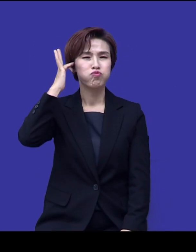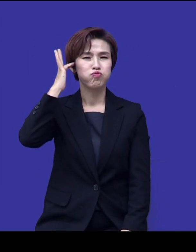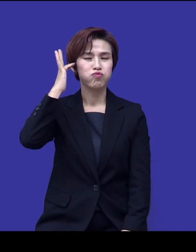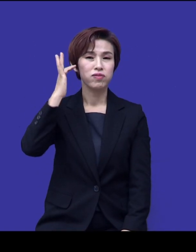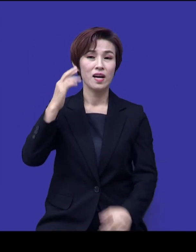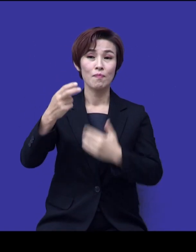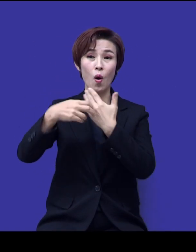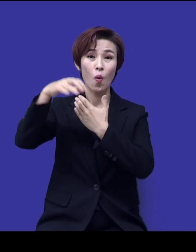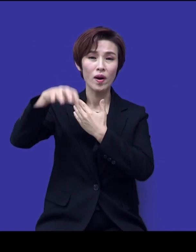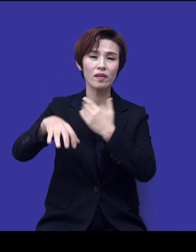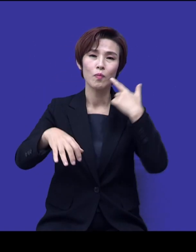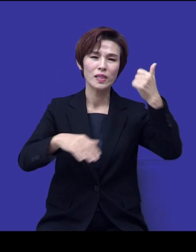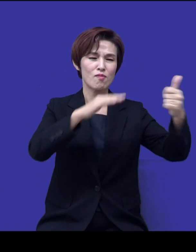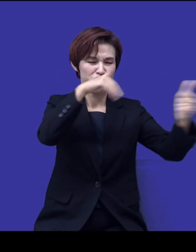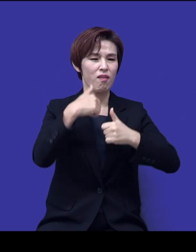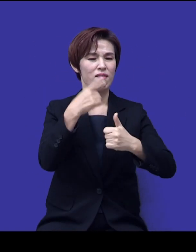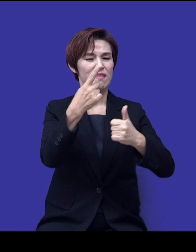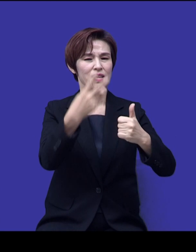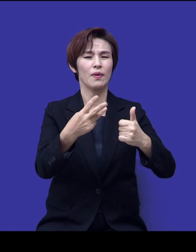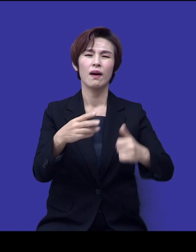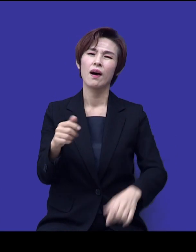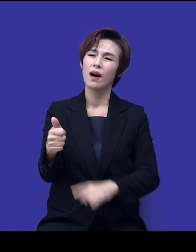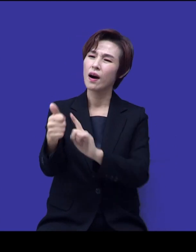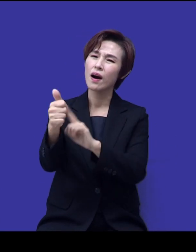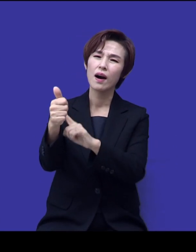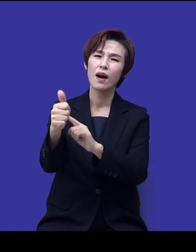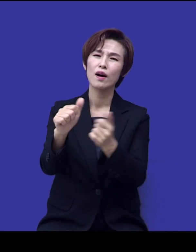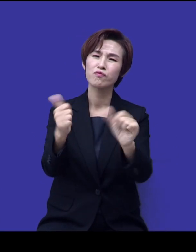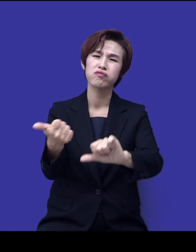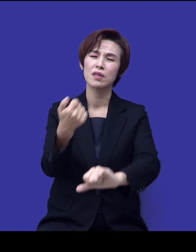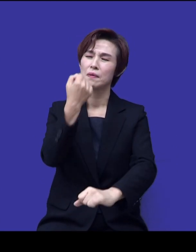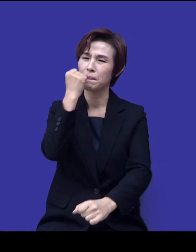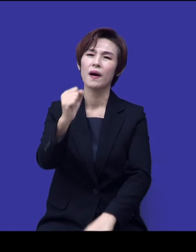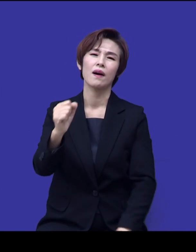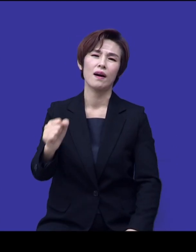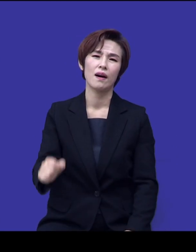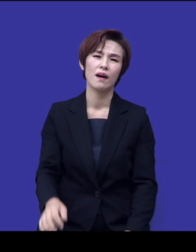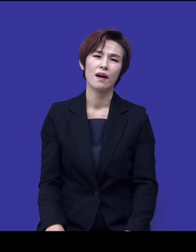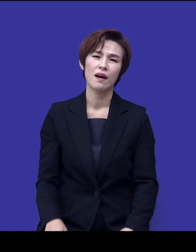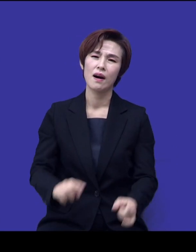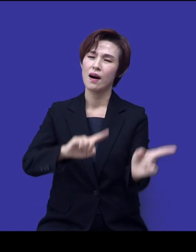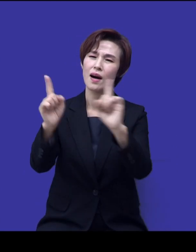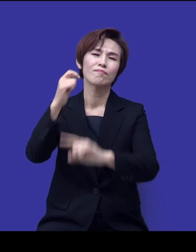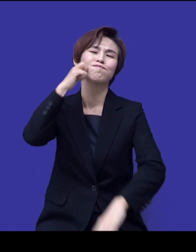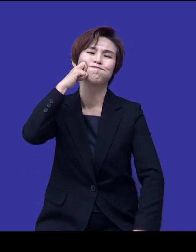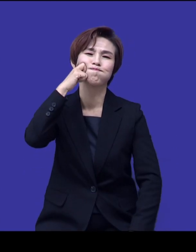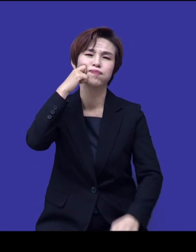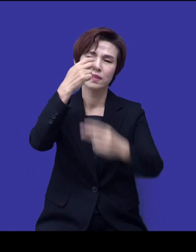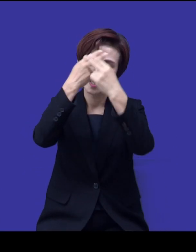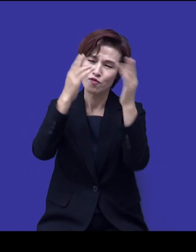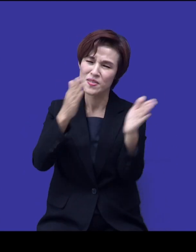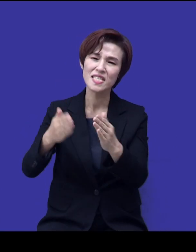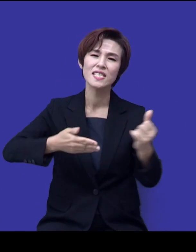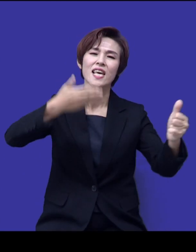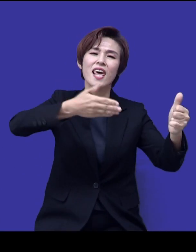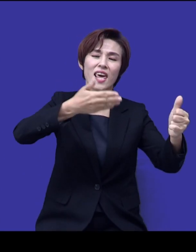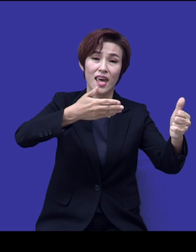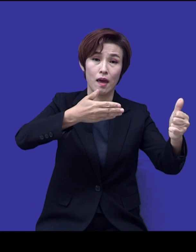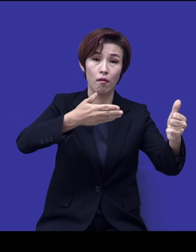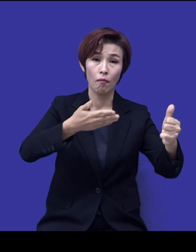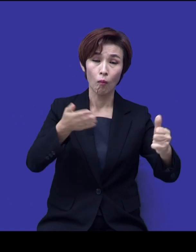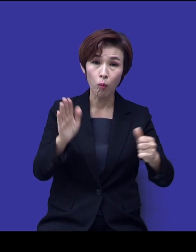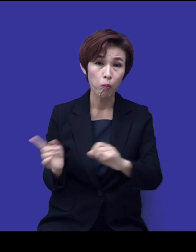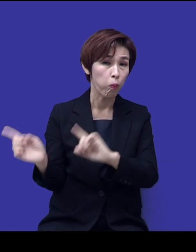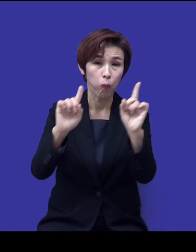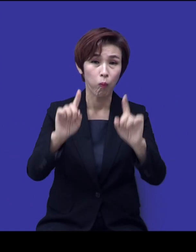세 번 호출을 당하셨대요. 예. 저 사람 절대 못 일어난다. 가서 장례를 준비해라. 네. 그 살아났어요. 예.